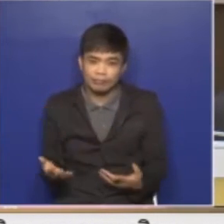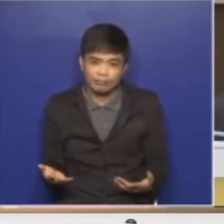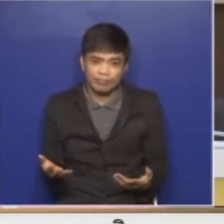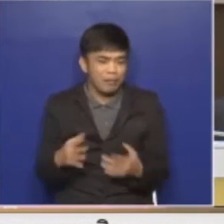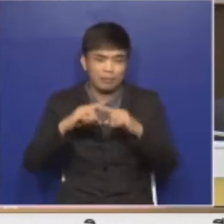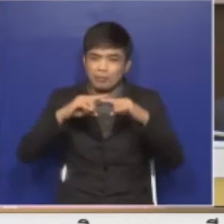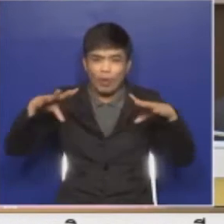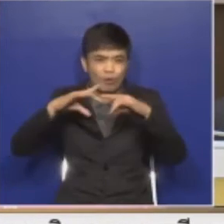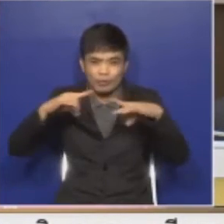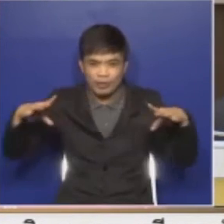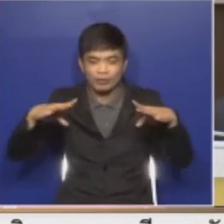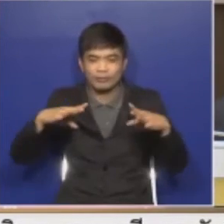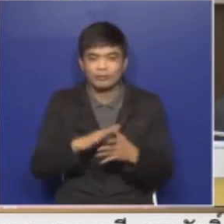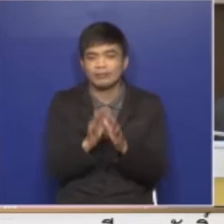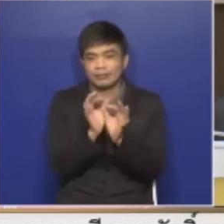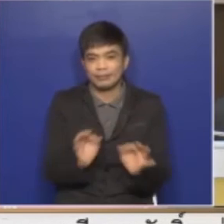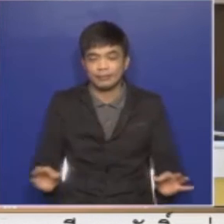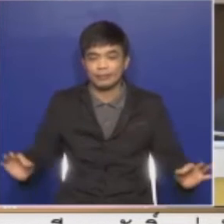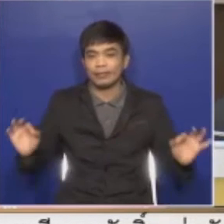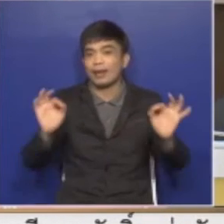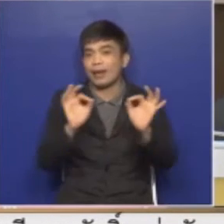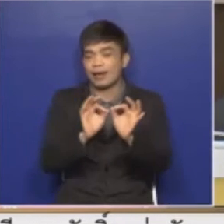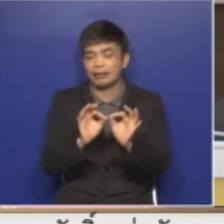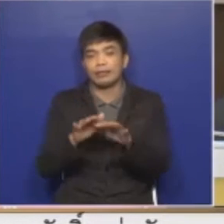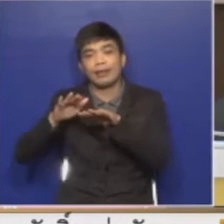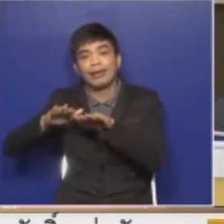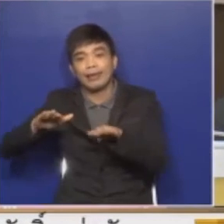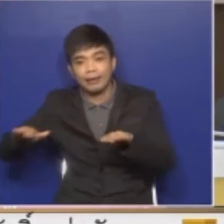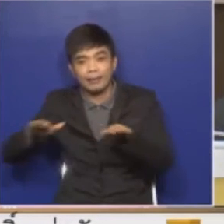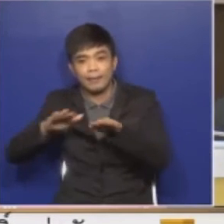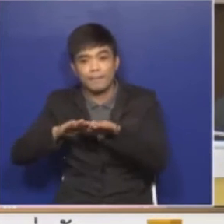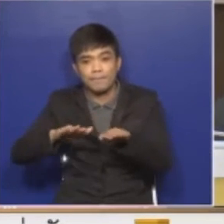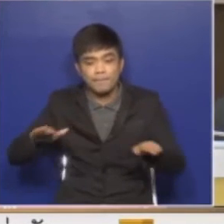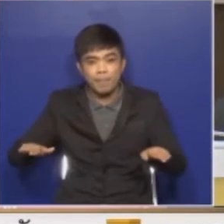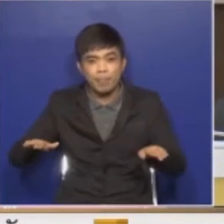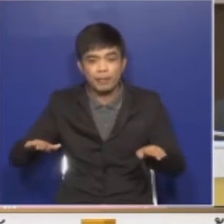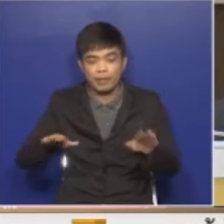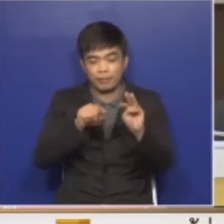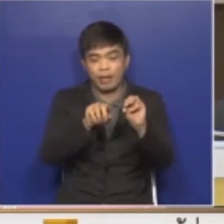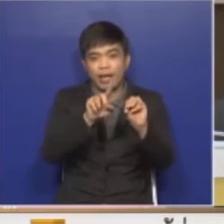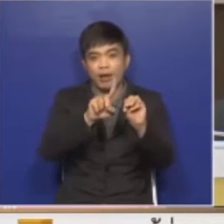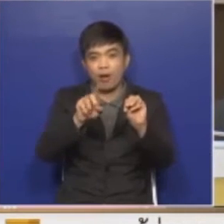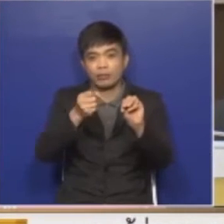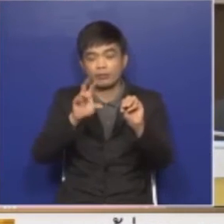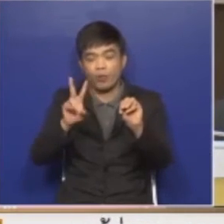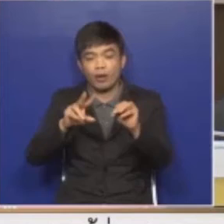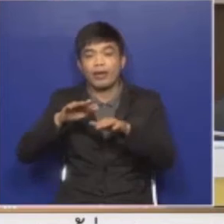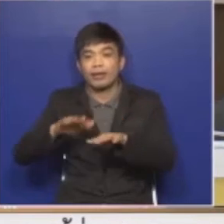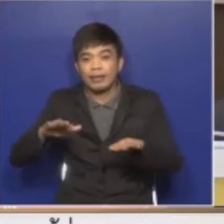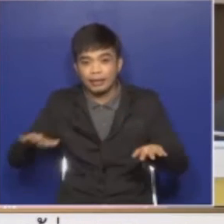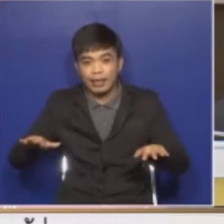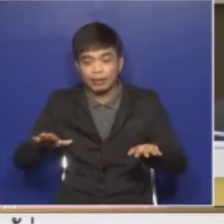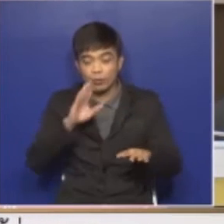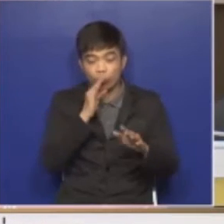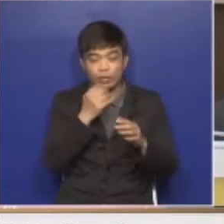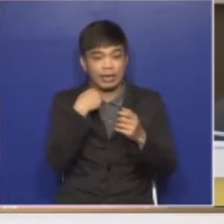มันไม่ใช่ครับที่สำคัญก็คือมีอย่างที่ไหนเอาเด็กๆเนี่ยมาตรา 116เอาแค่เด็กๆไปปิด